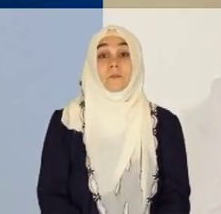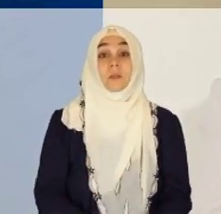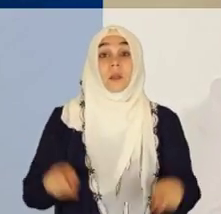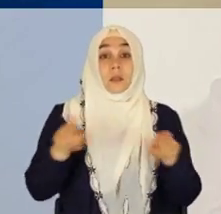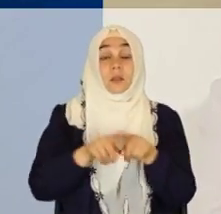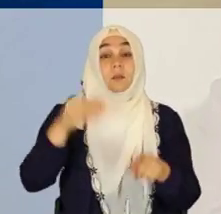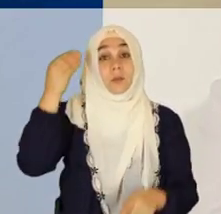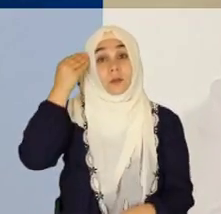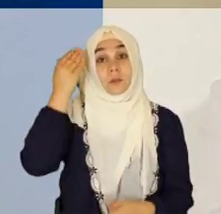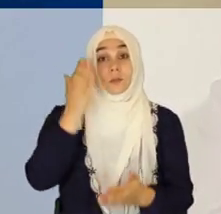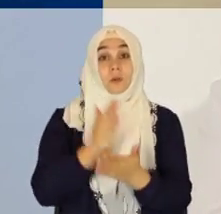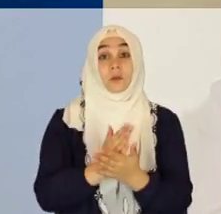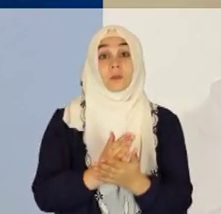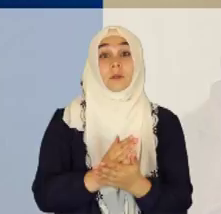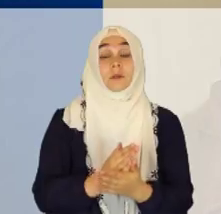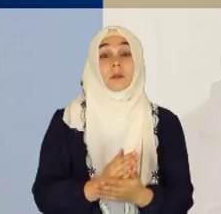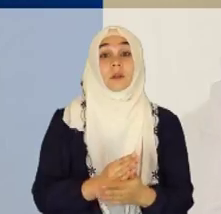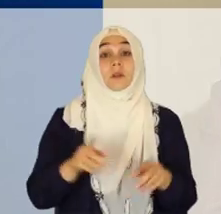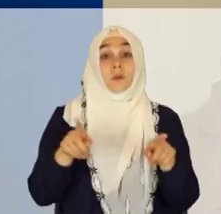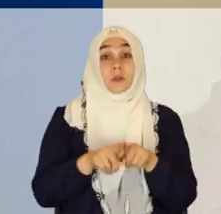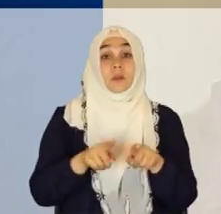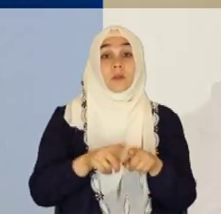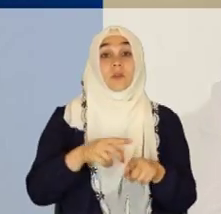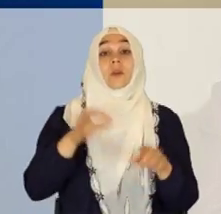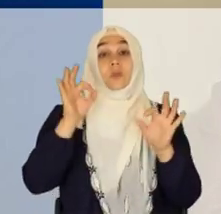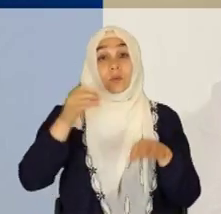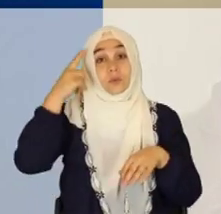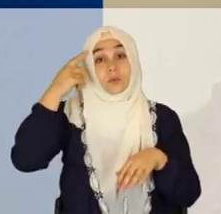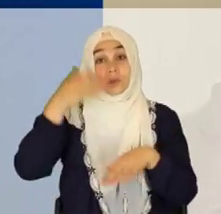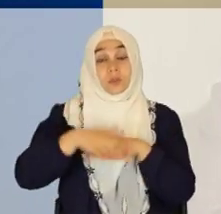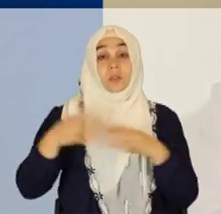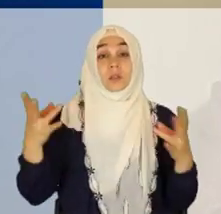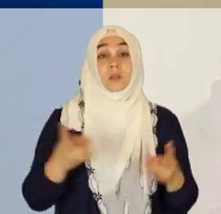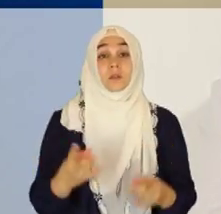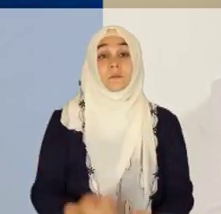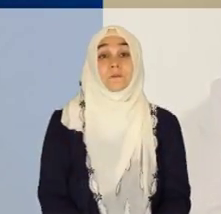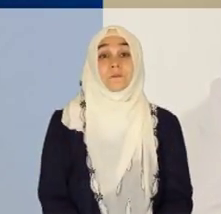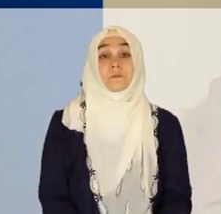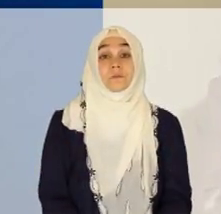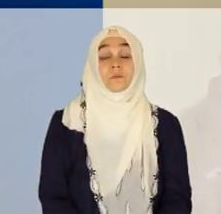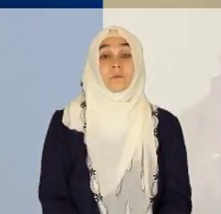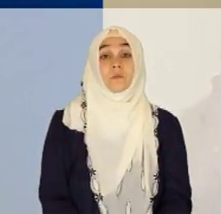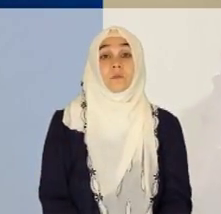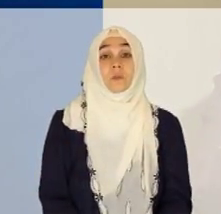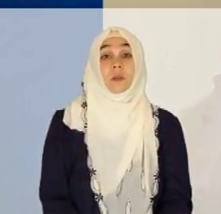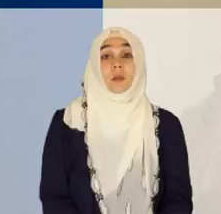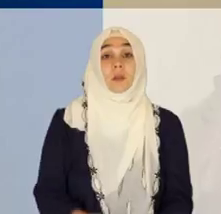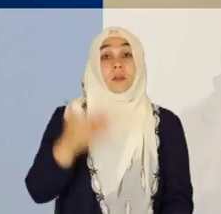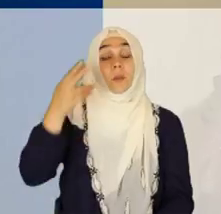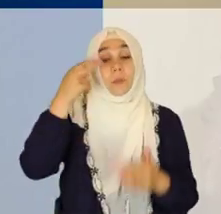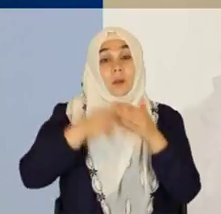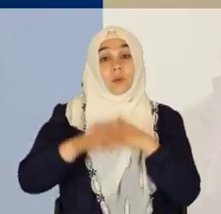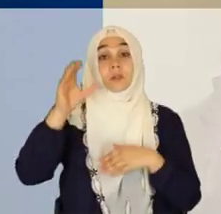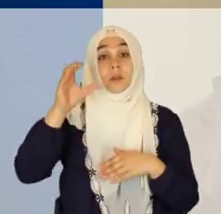Mana shu ma'no. Shu ma'no. Shuning uchun bu narsani to'g'ri tushunish kerak. Bu Rasululloh akram